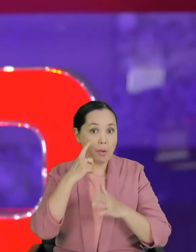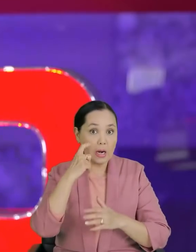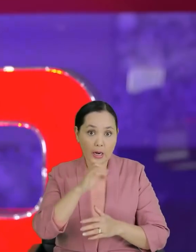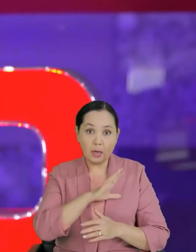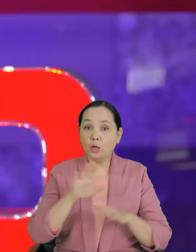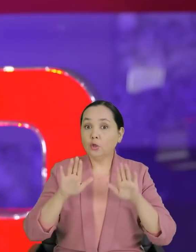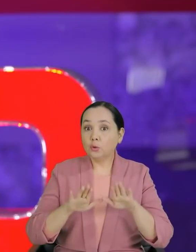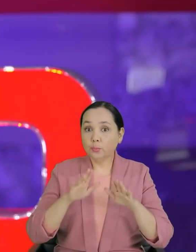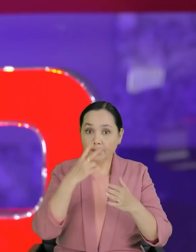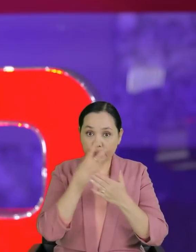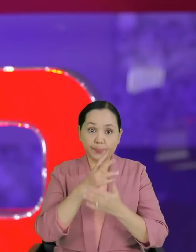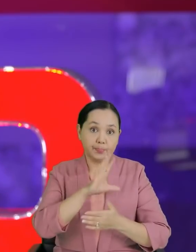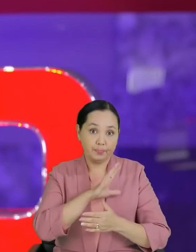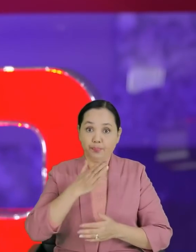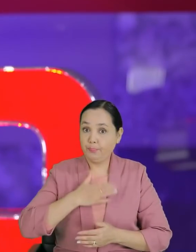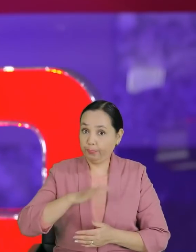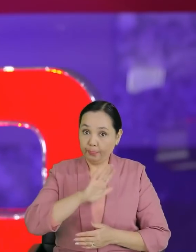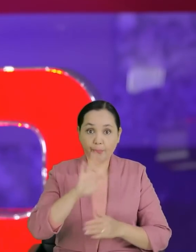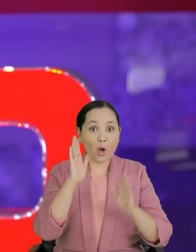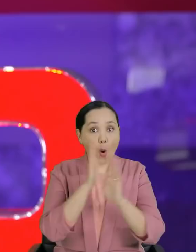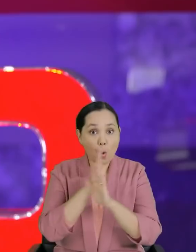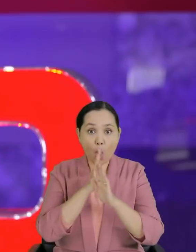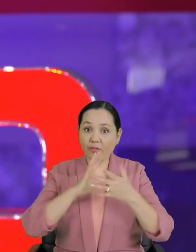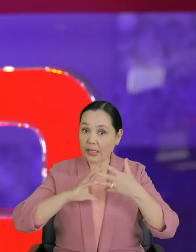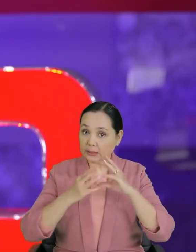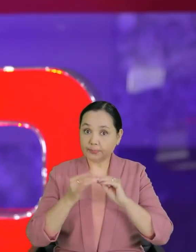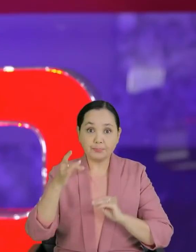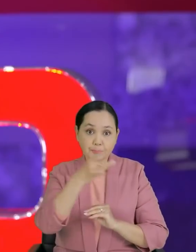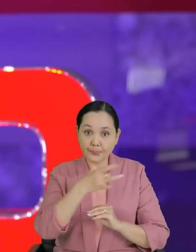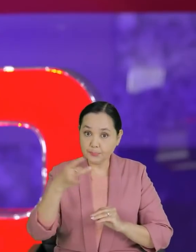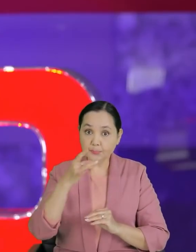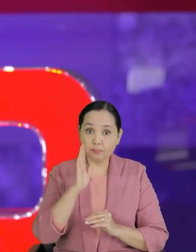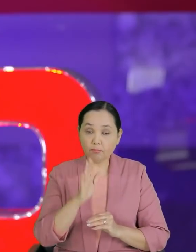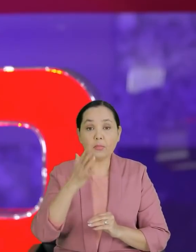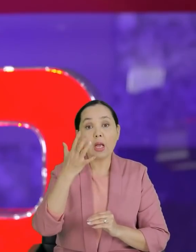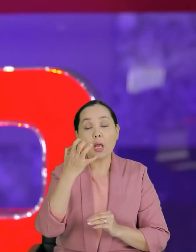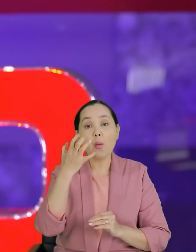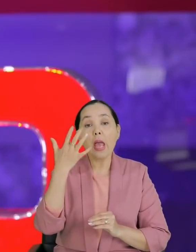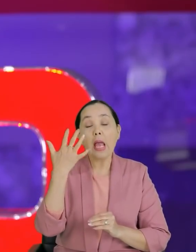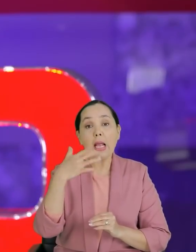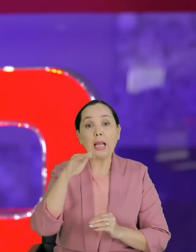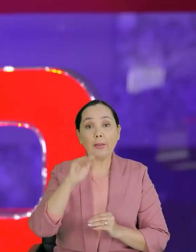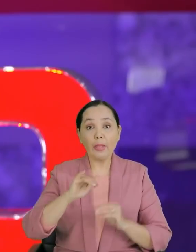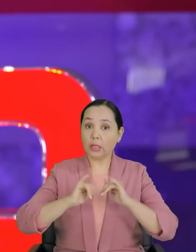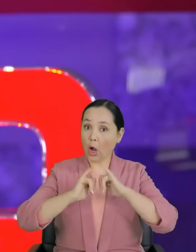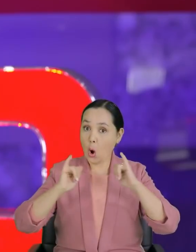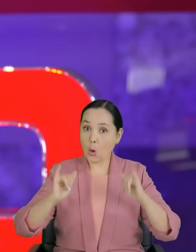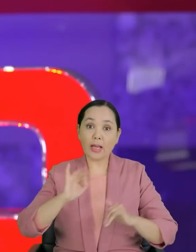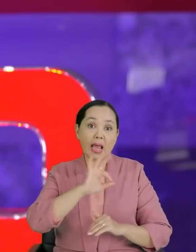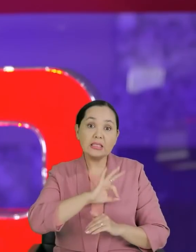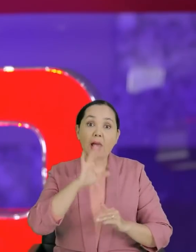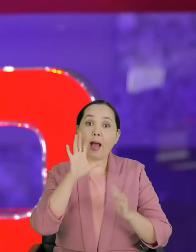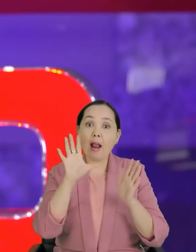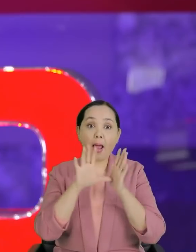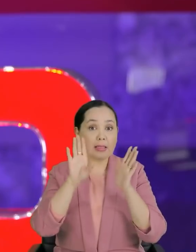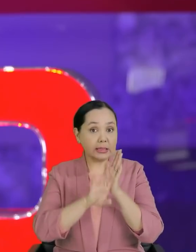qilingandi va joylarda kuzatilayotgan noqulay ob-havo natijasida respublikamiz bo'ylab 550 mingdan ortiq iste'molchi